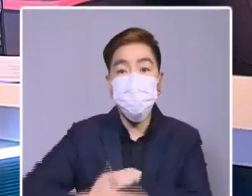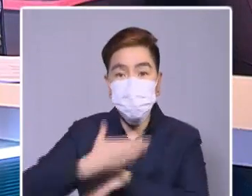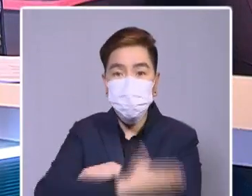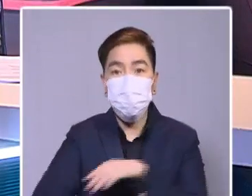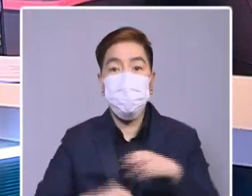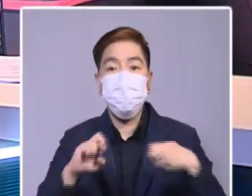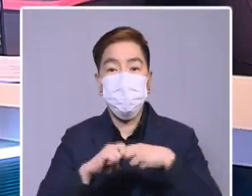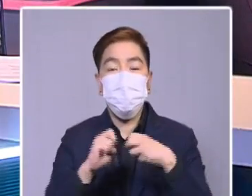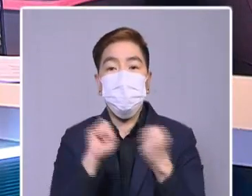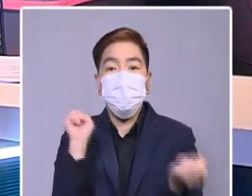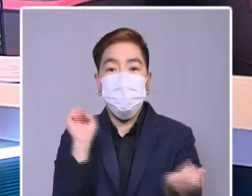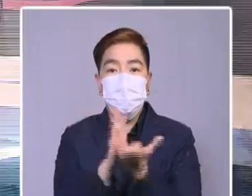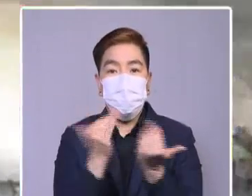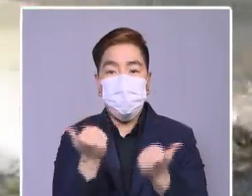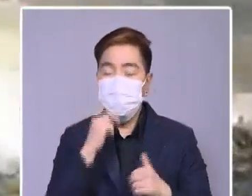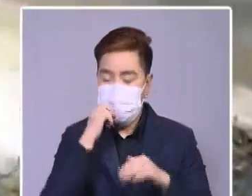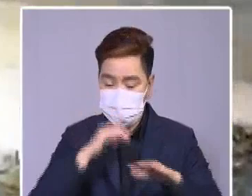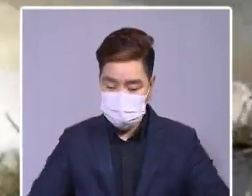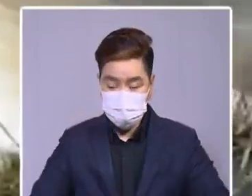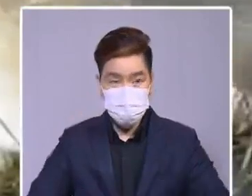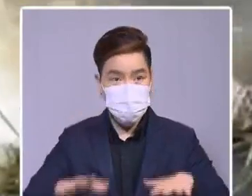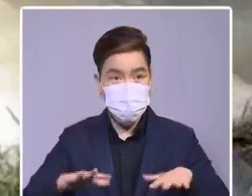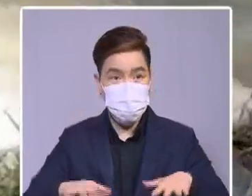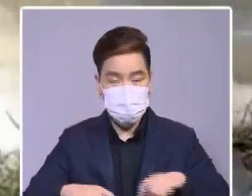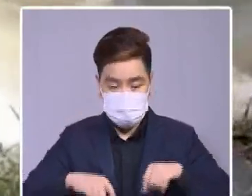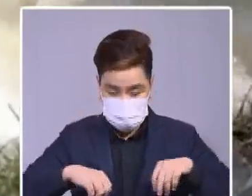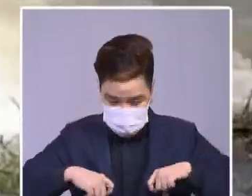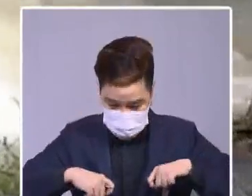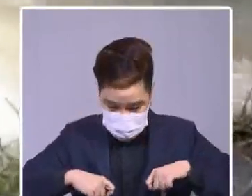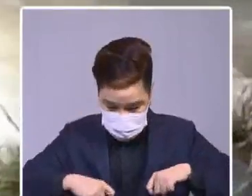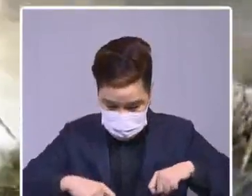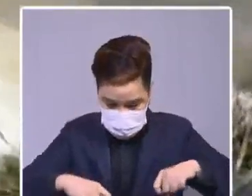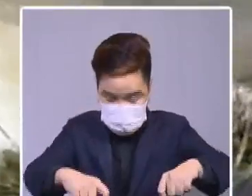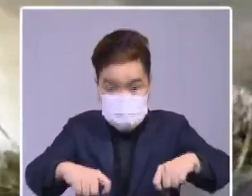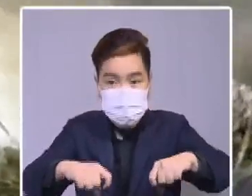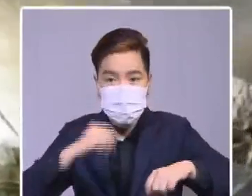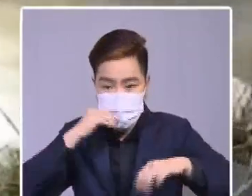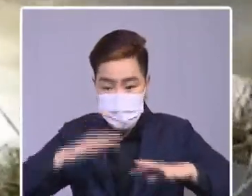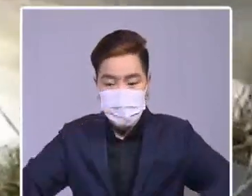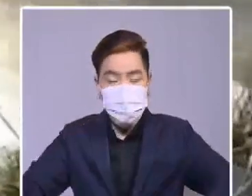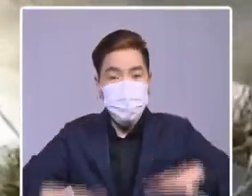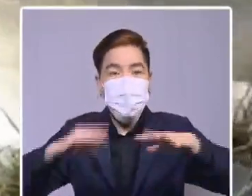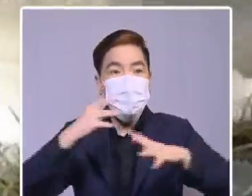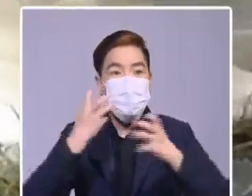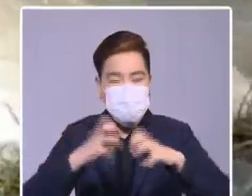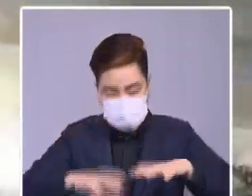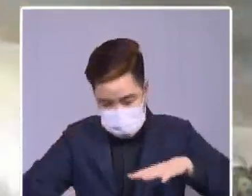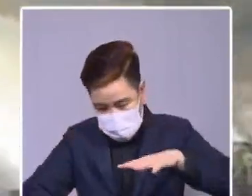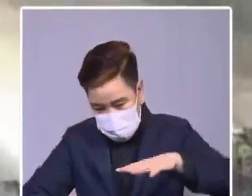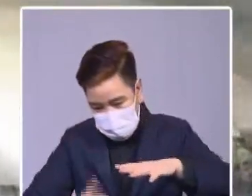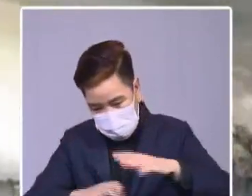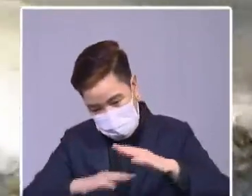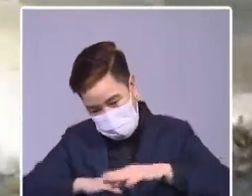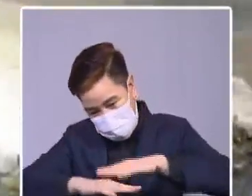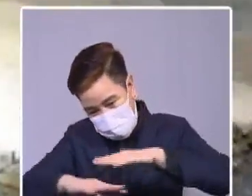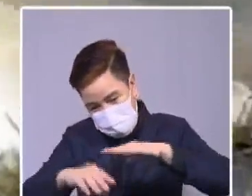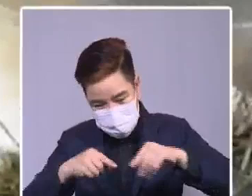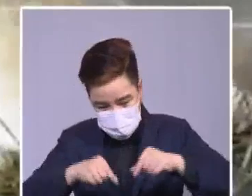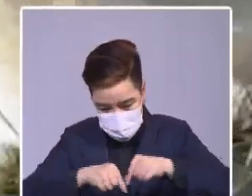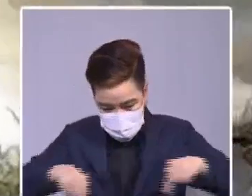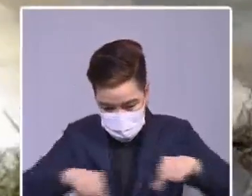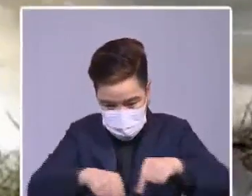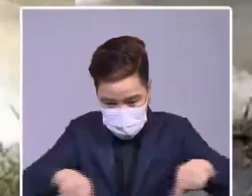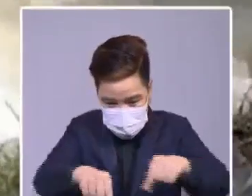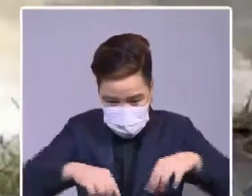เพราะว่ามีระดับน้ำท่วมสูงแล้วก็ไปสูงท่วมรางแบบนี้บางจุดพัดเอาหินรองรางรถไฟเนี่ยหายไปกับ